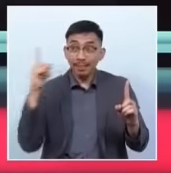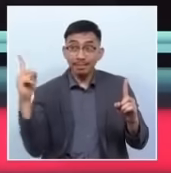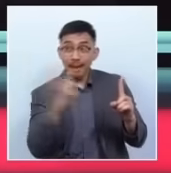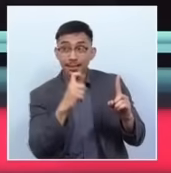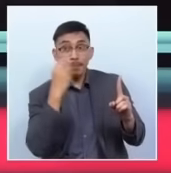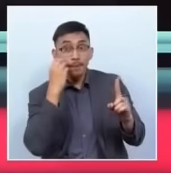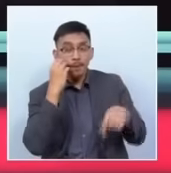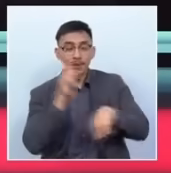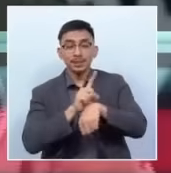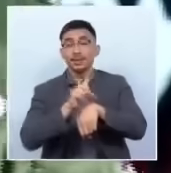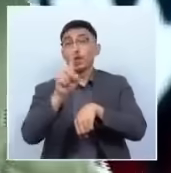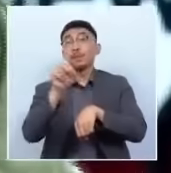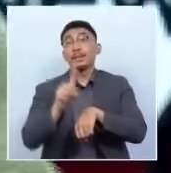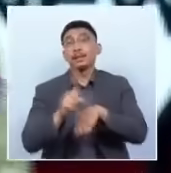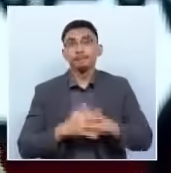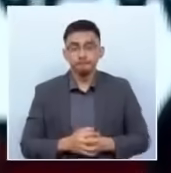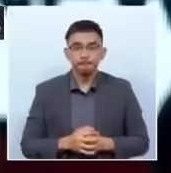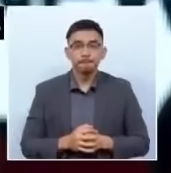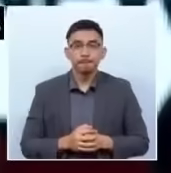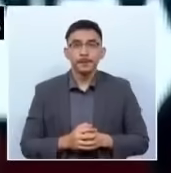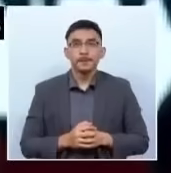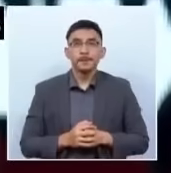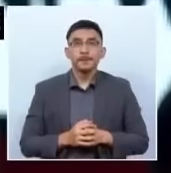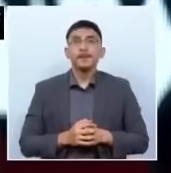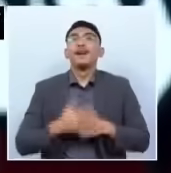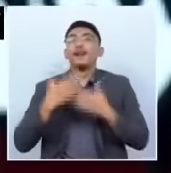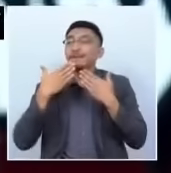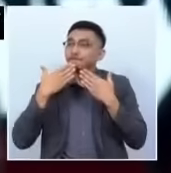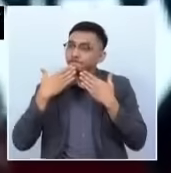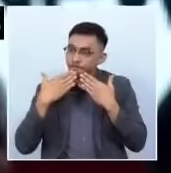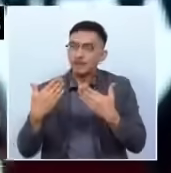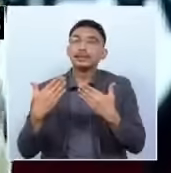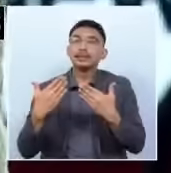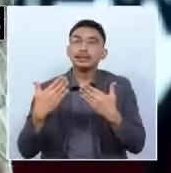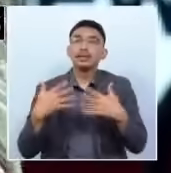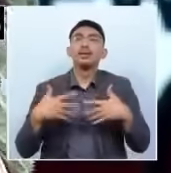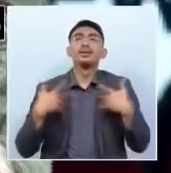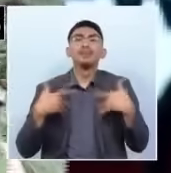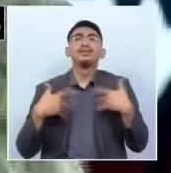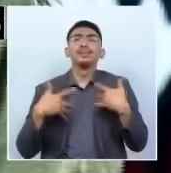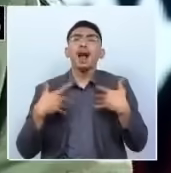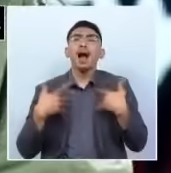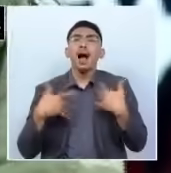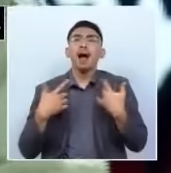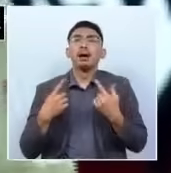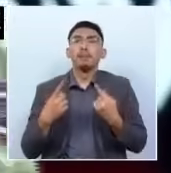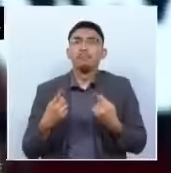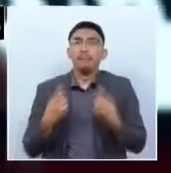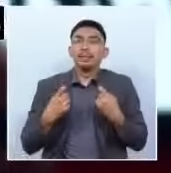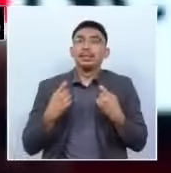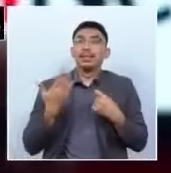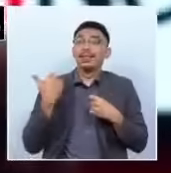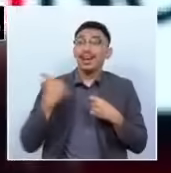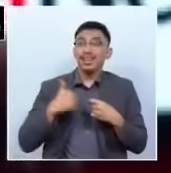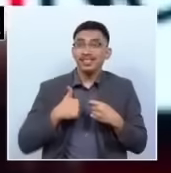Ganjar Terima kasih Pak Prabowo Saya senang sekali bapak memantik saya data Saya tidak benar silakan bantah data saya hari